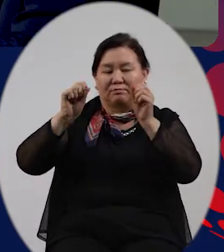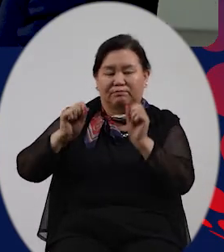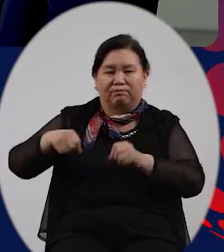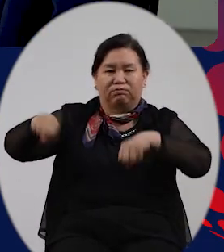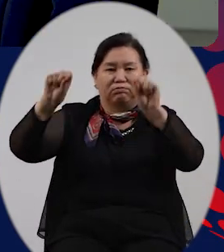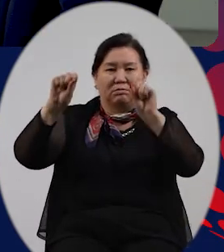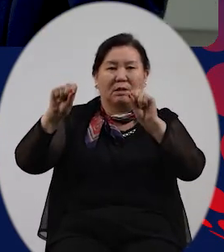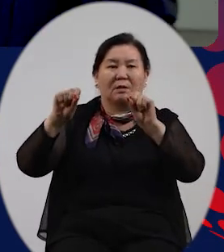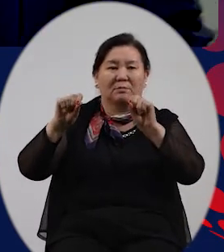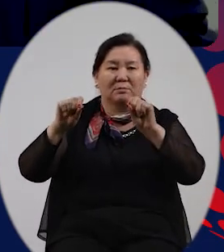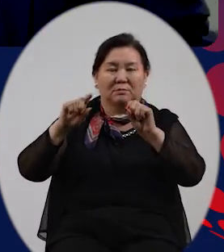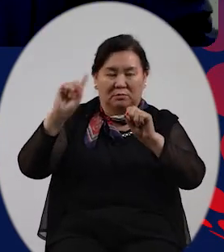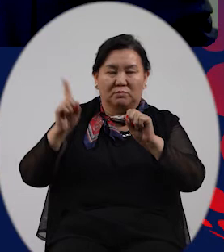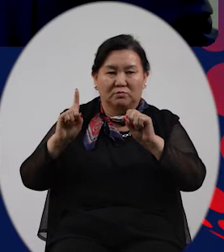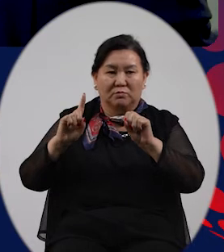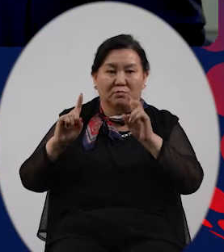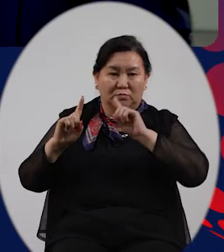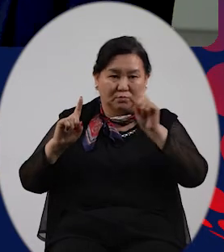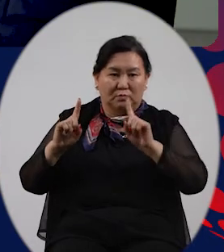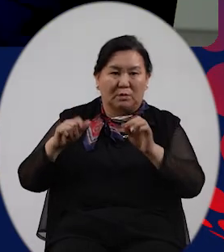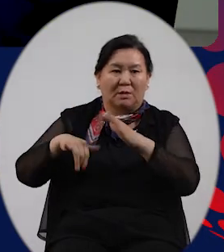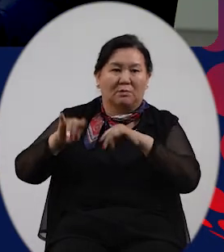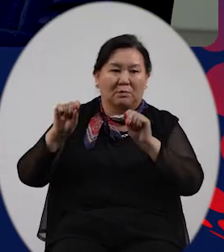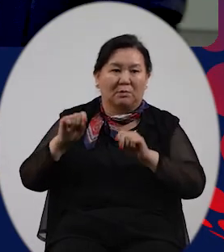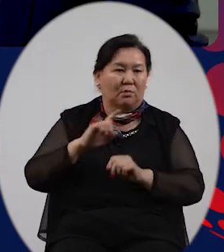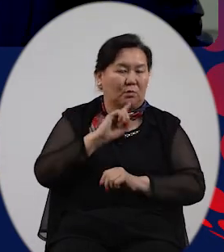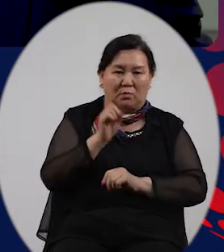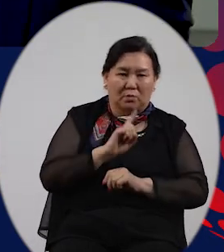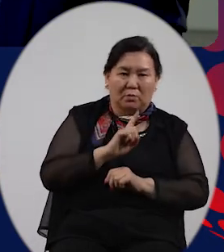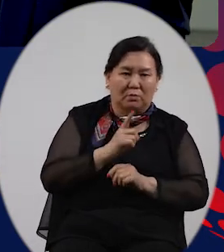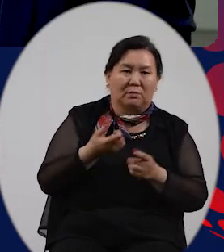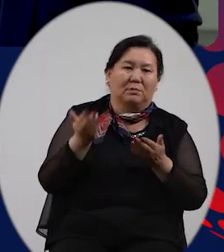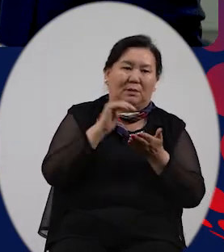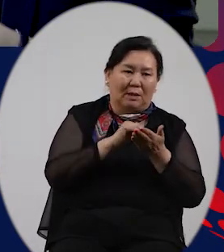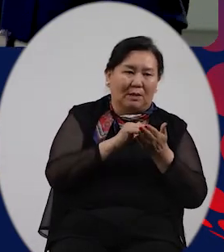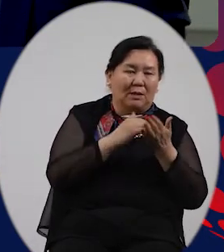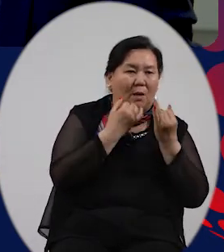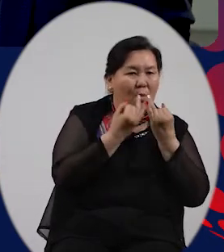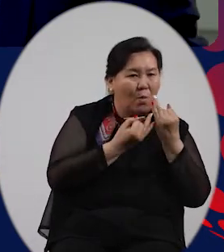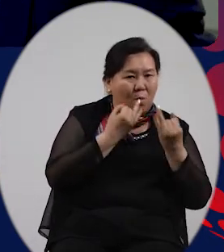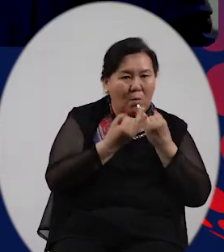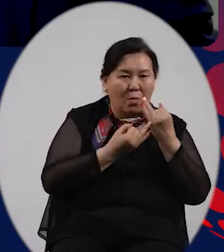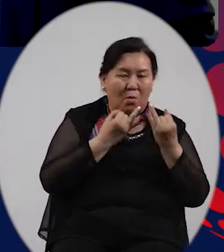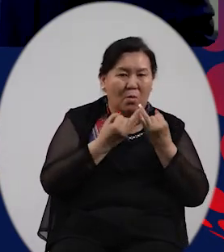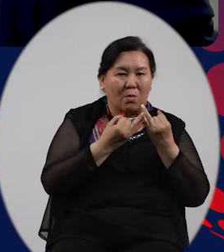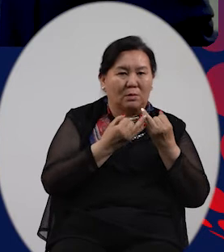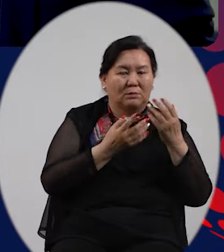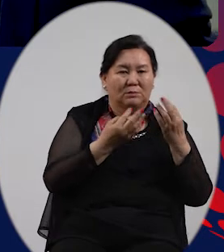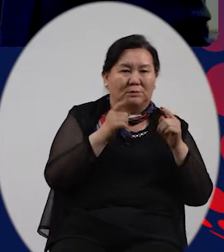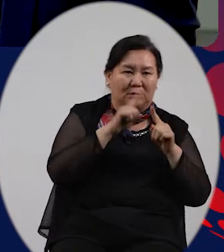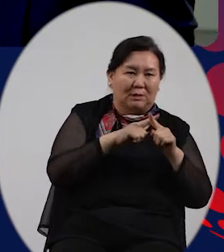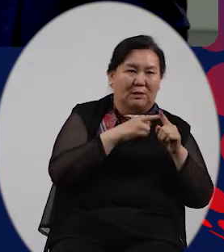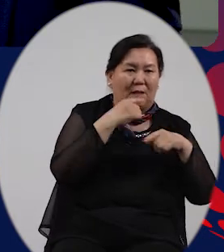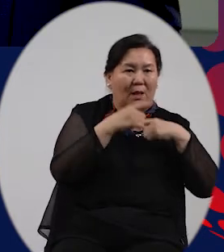бол гарын үсэг зураад баталгаажна гэсэн үг. А хэрвээ хүлэн зөвшөөрөхгүй байх юм бол буцаад ярилцах одоо төвшөндөө бол очино.